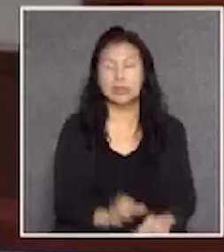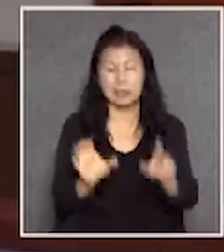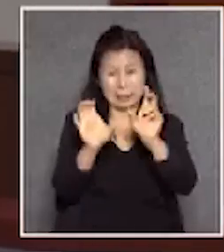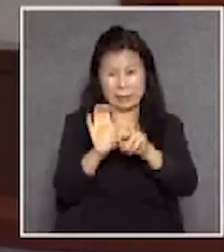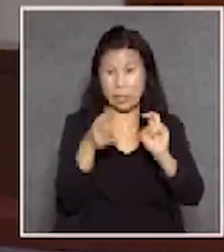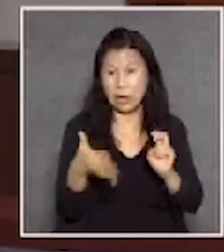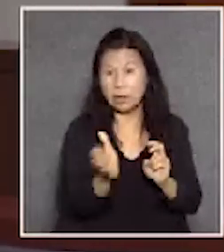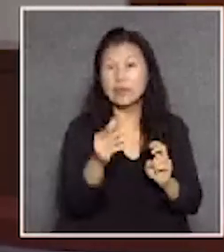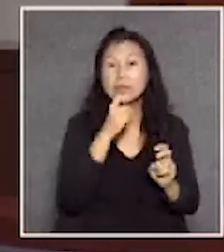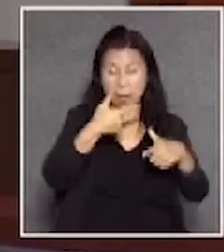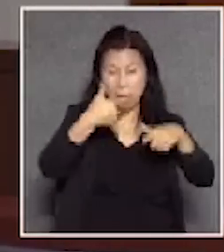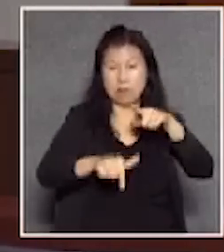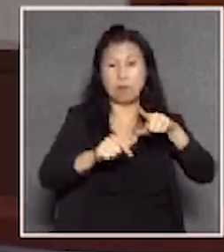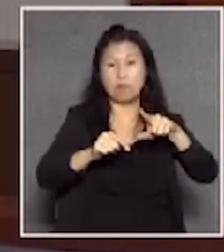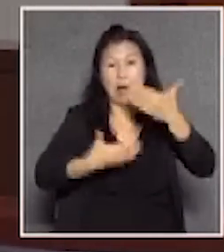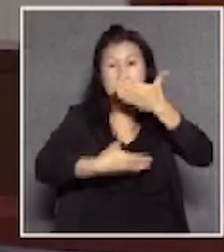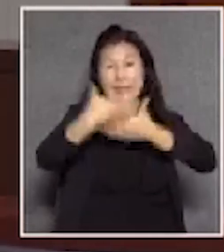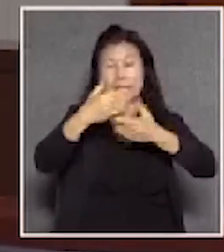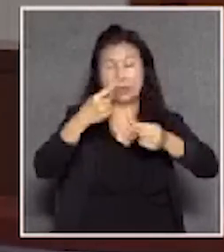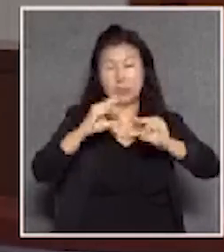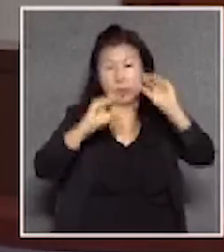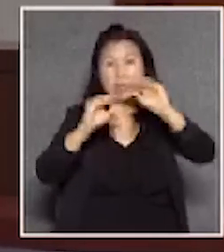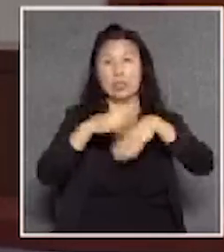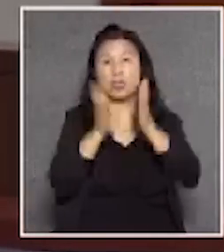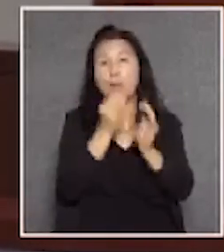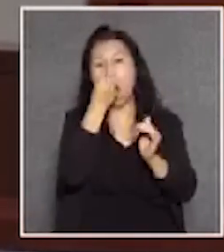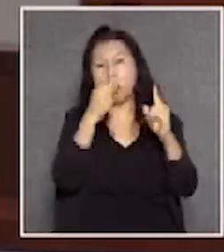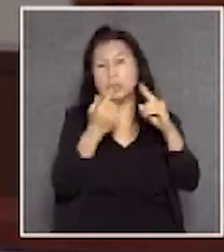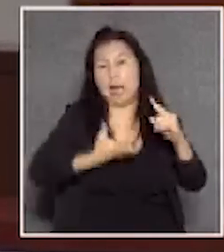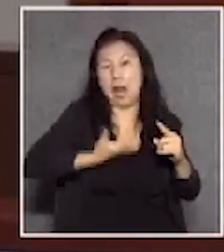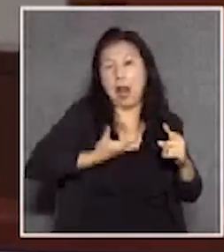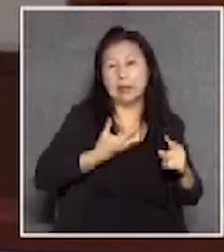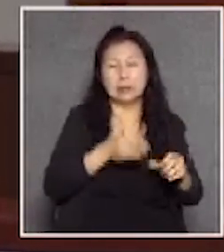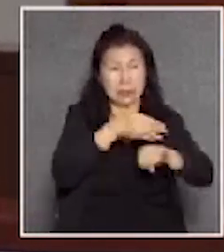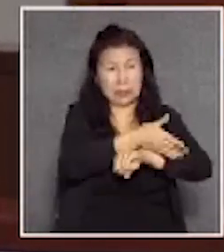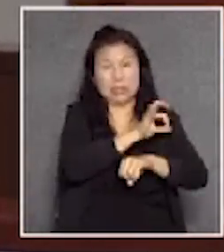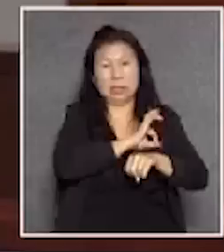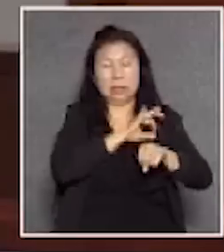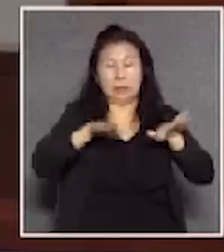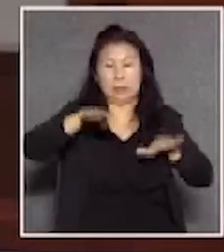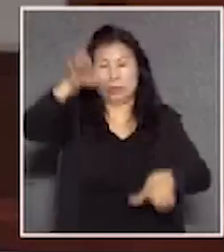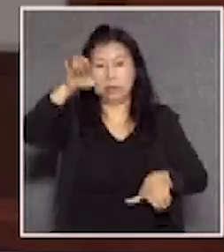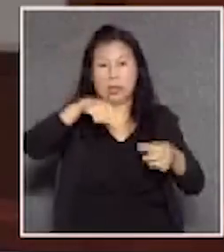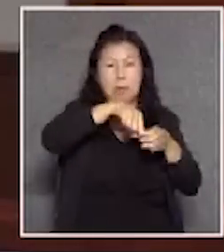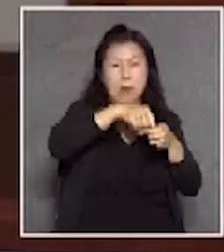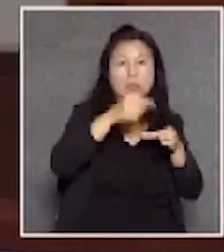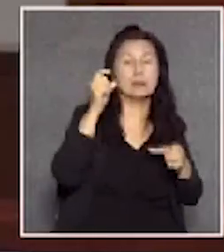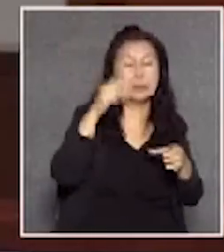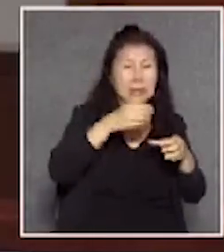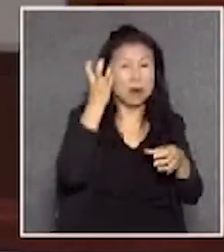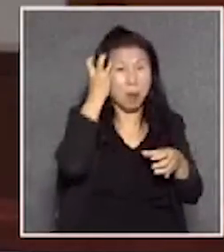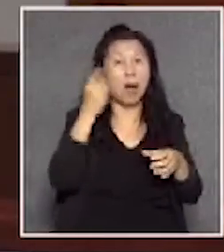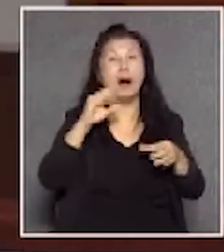灣的富商工程就觸動了港人的神經，而且社會貧富懸殊嚴重，